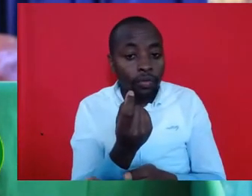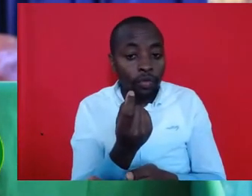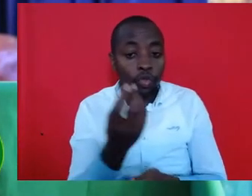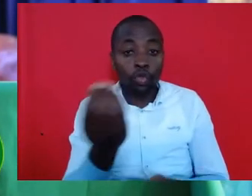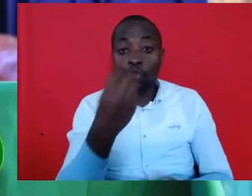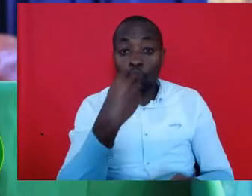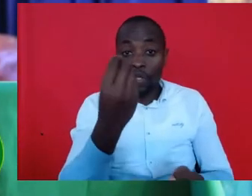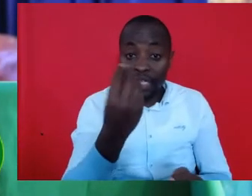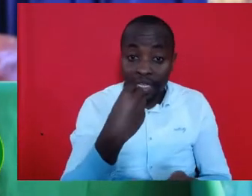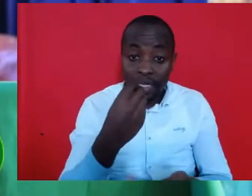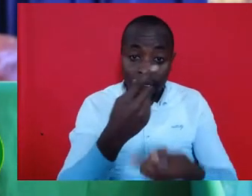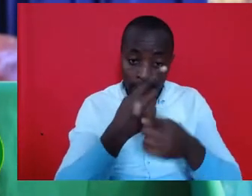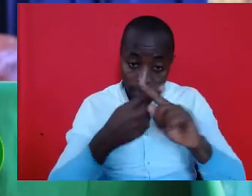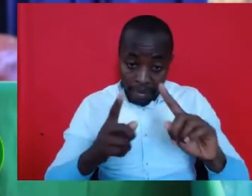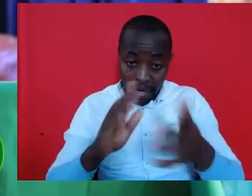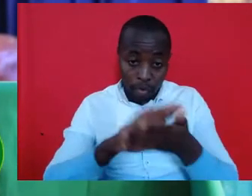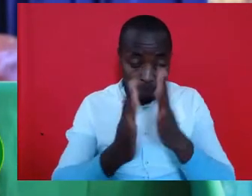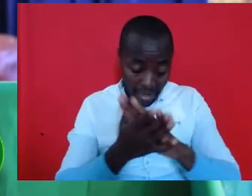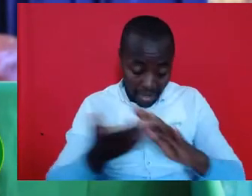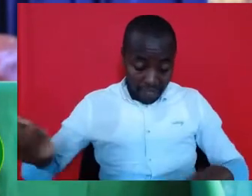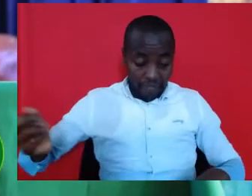Mnakula lakini hamshibi.